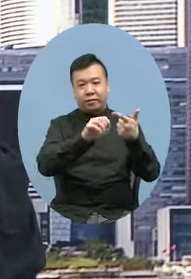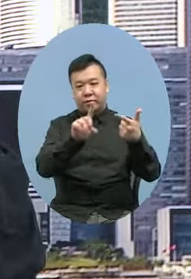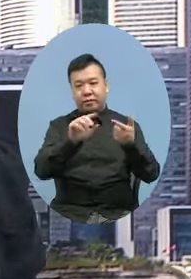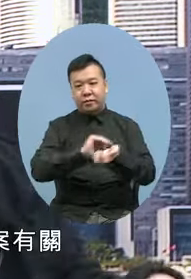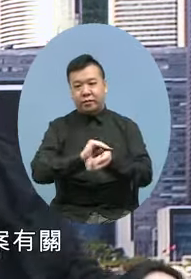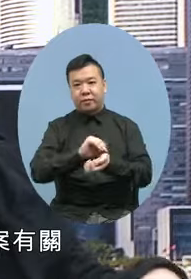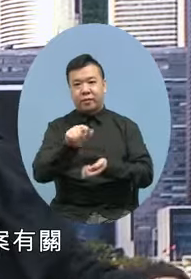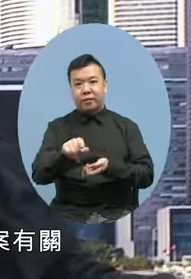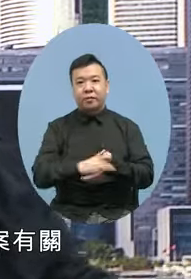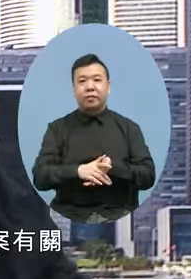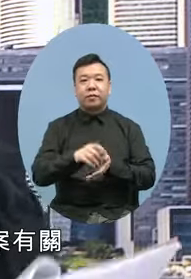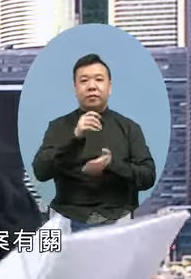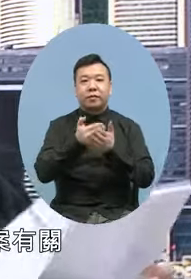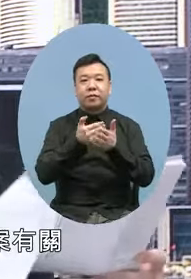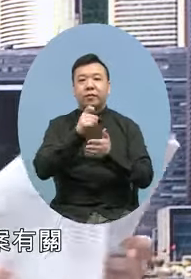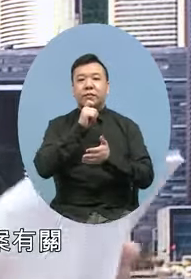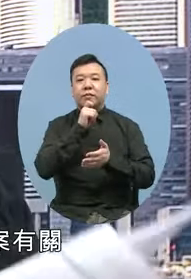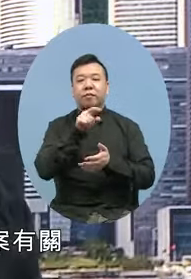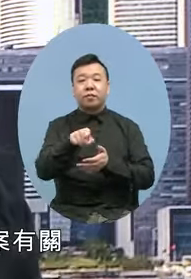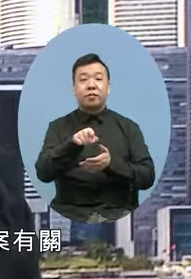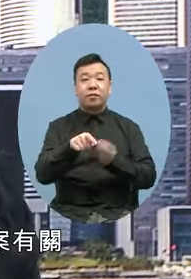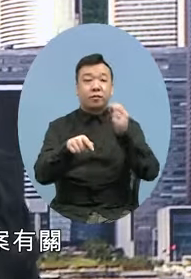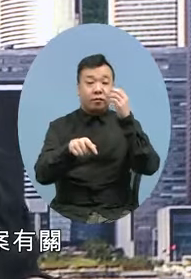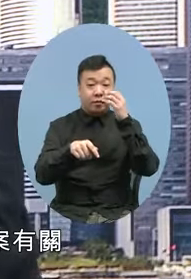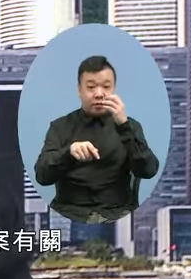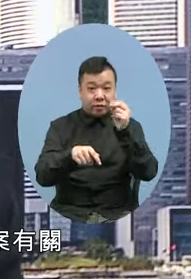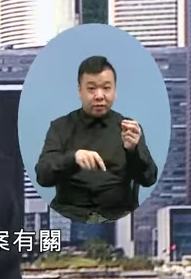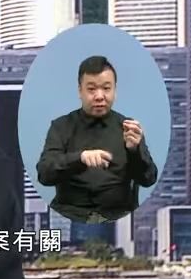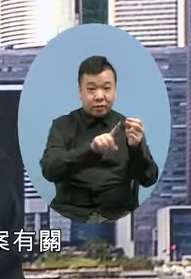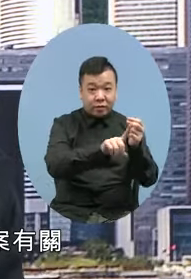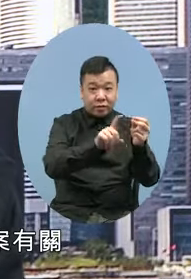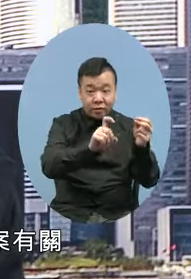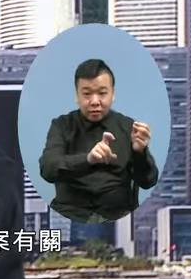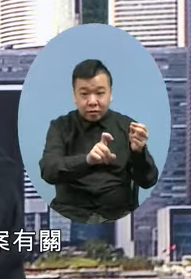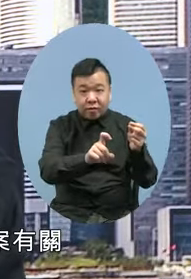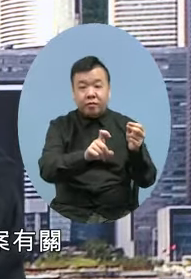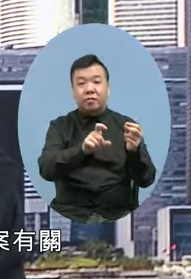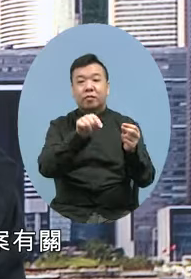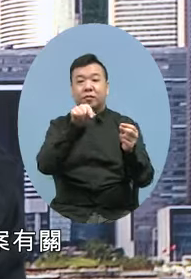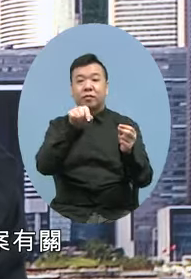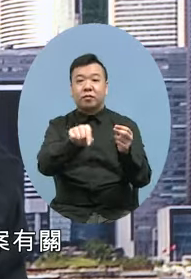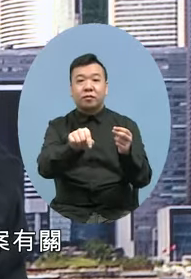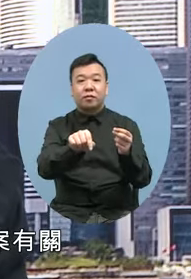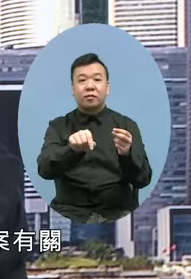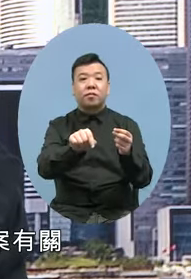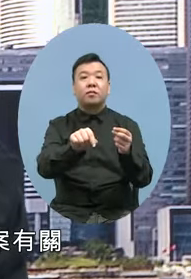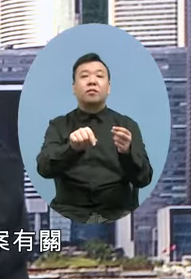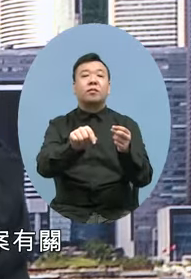個案啦，係之前我哋有一個個案係第719宗個案嘅